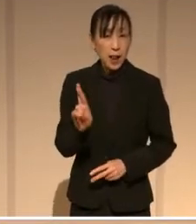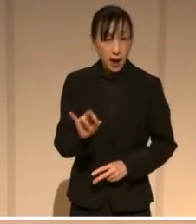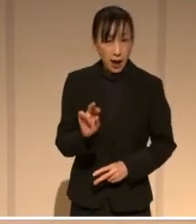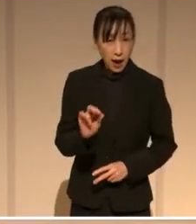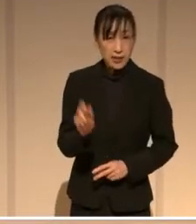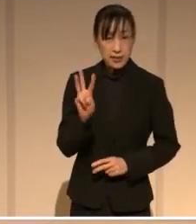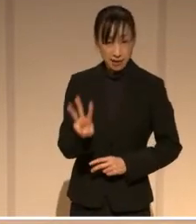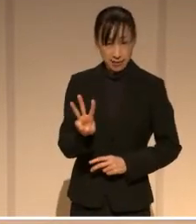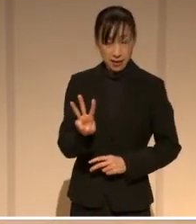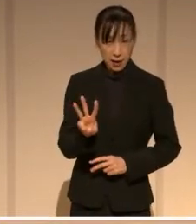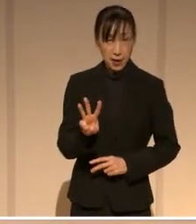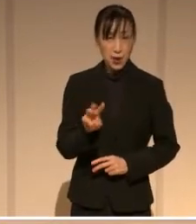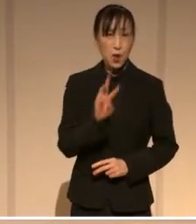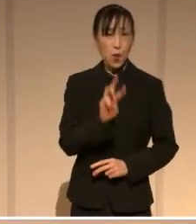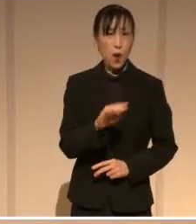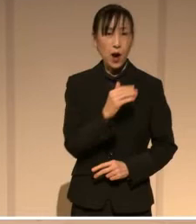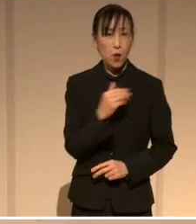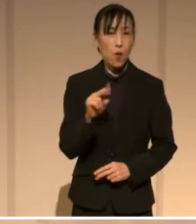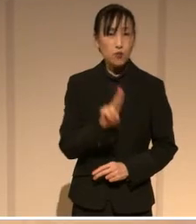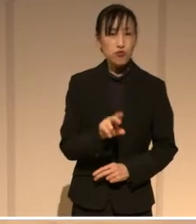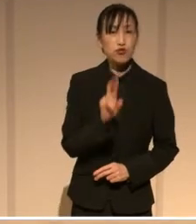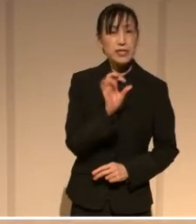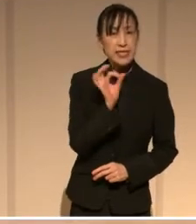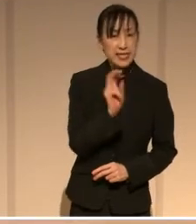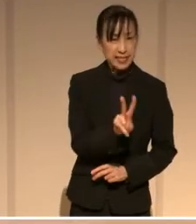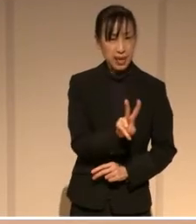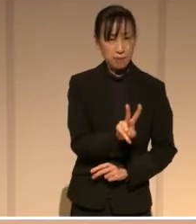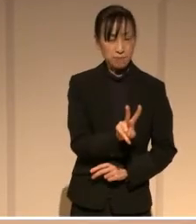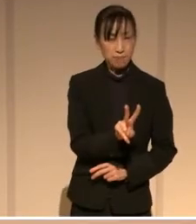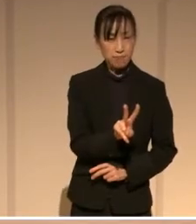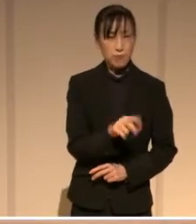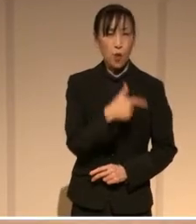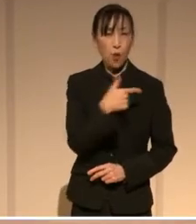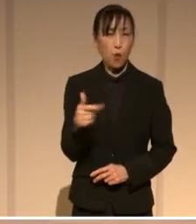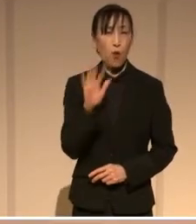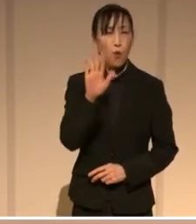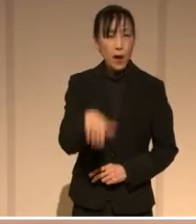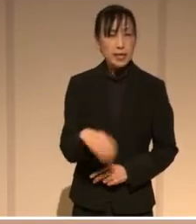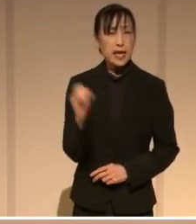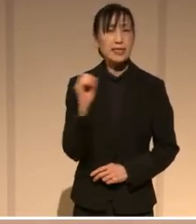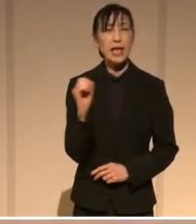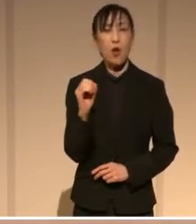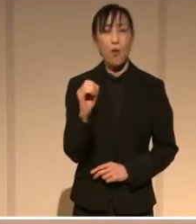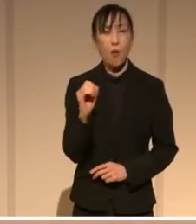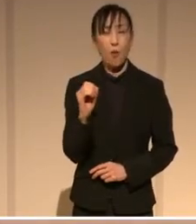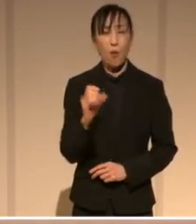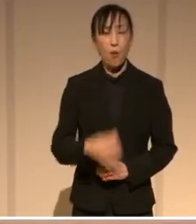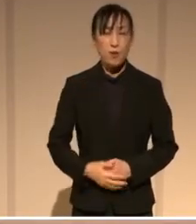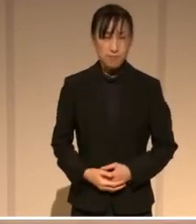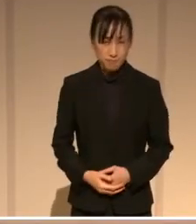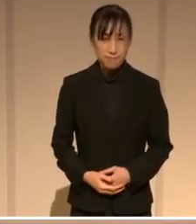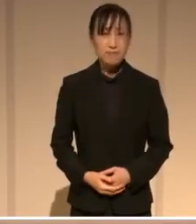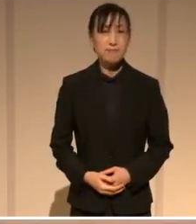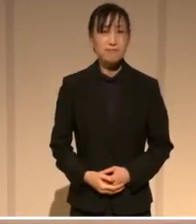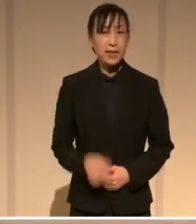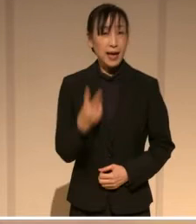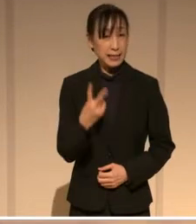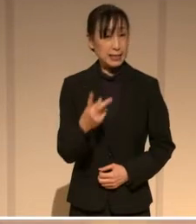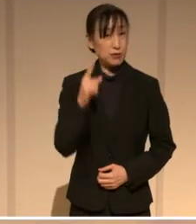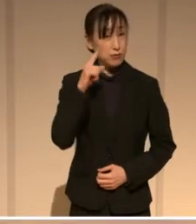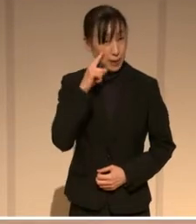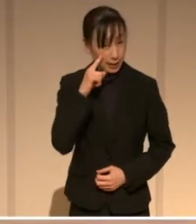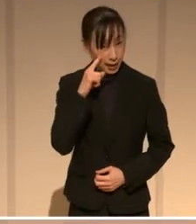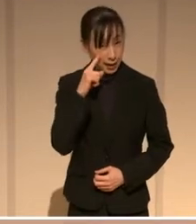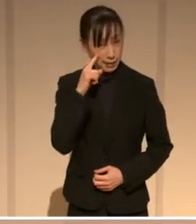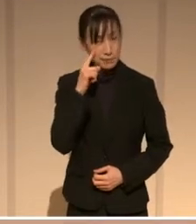ねこれはロスでは2球目をお渡しいたしますのでこだわるのねはいマギー